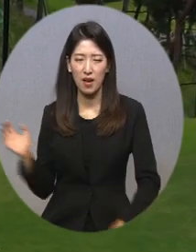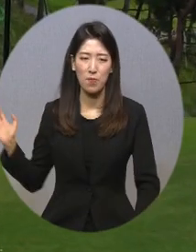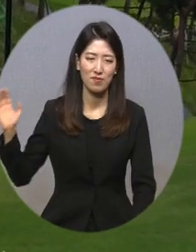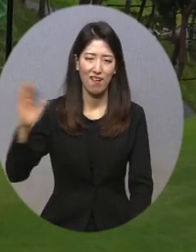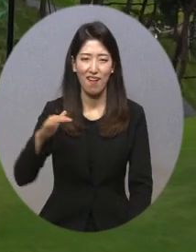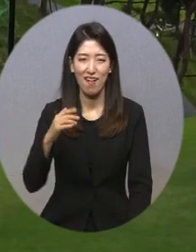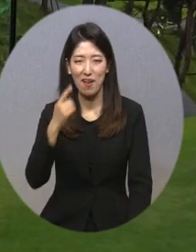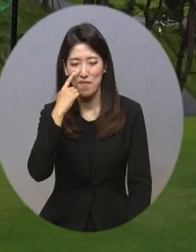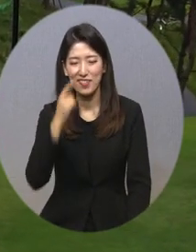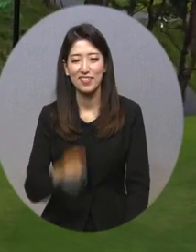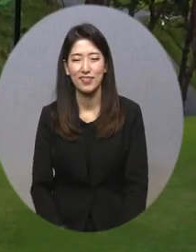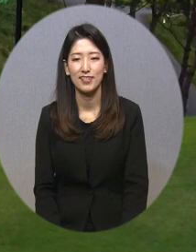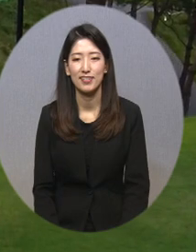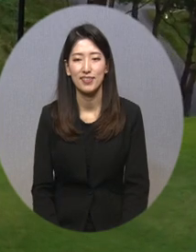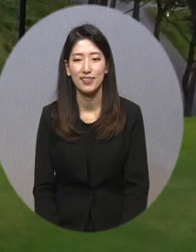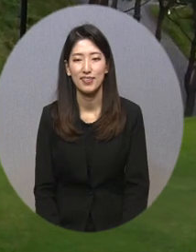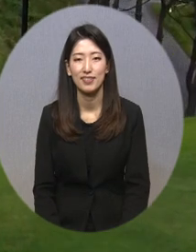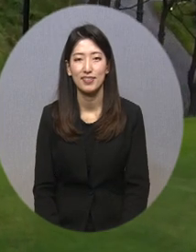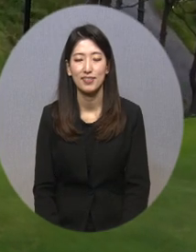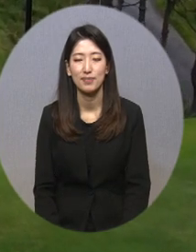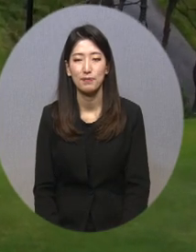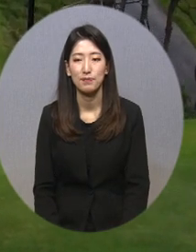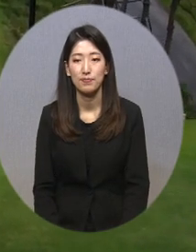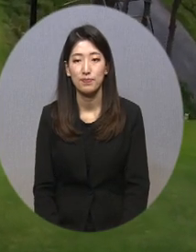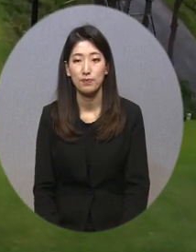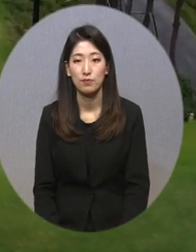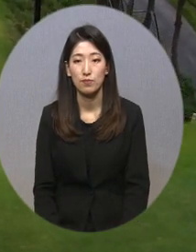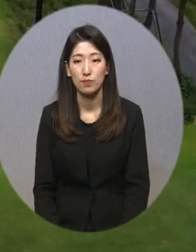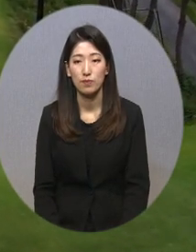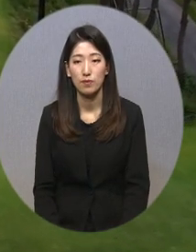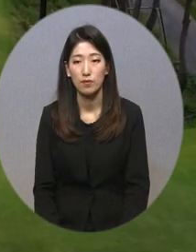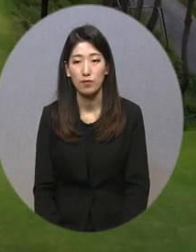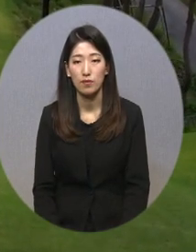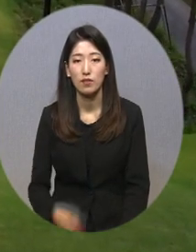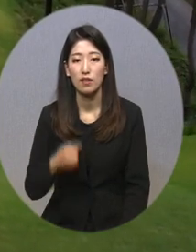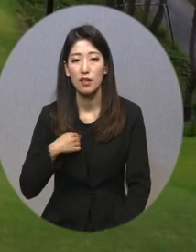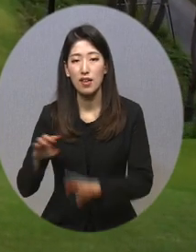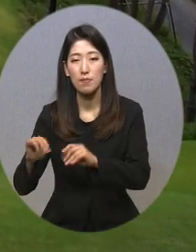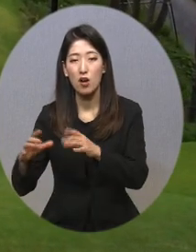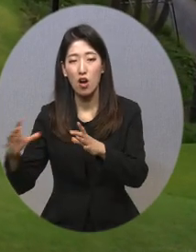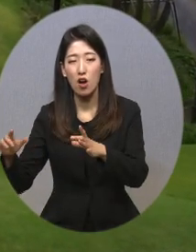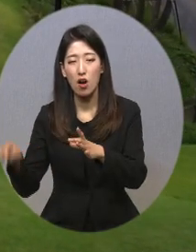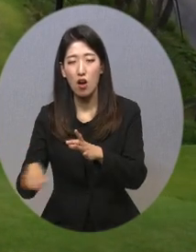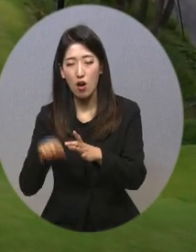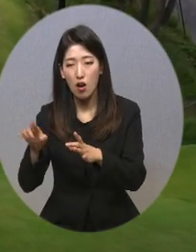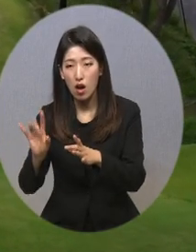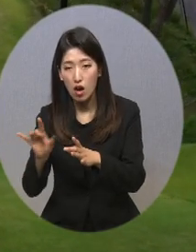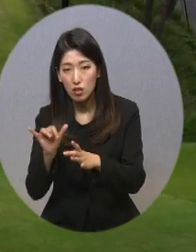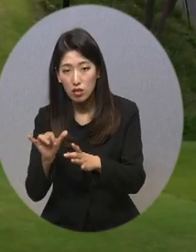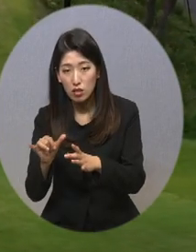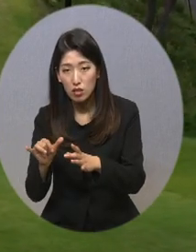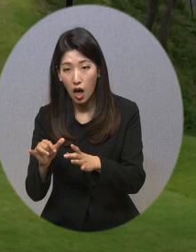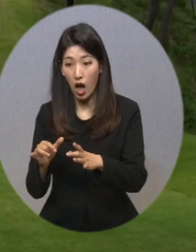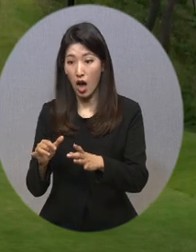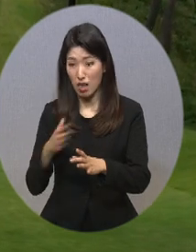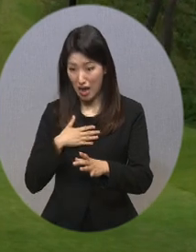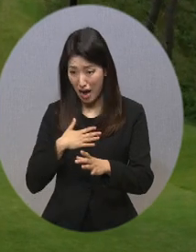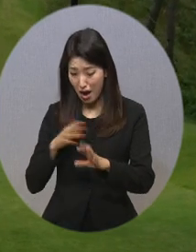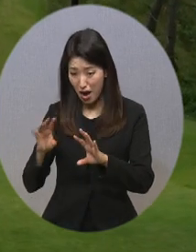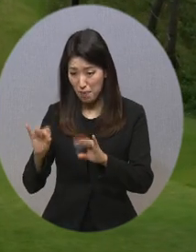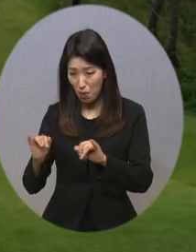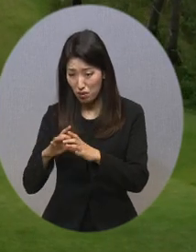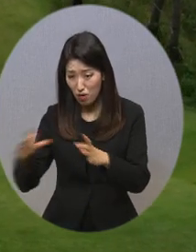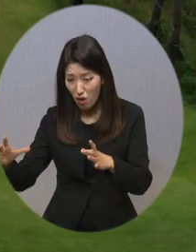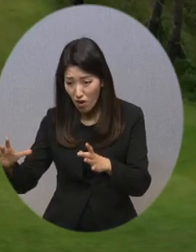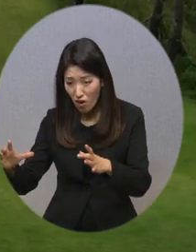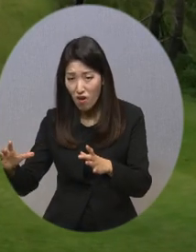네. 볼. 와, 여기. 어? 연아 거 어디 갔어 근데? 뻥크 하나 있다. 어, 아, 그러면 연아 거다. 그래, 오빠 거 컸나 보다.